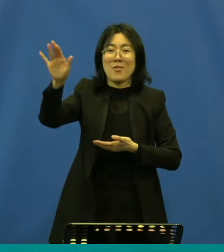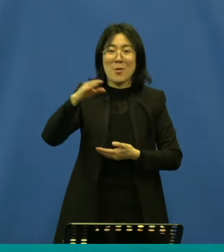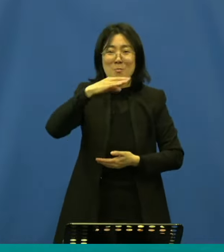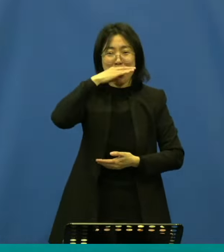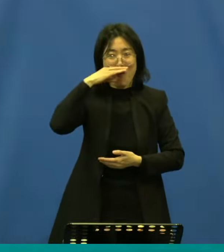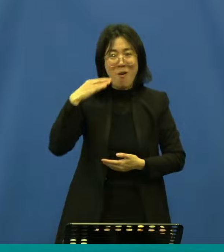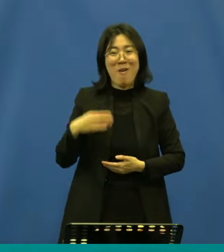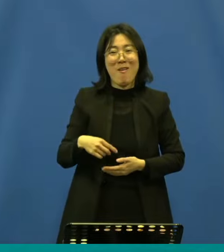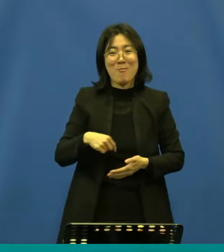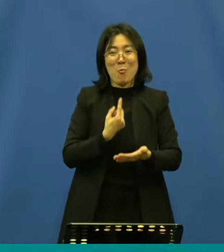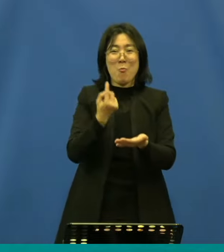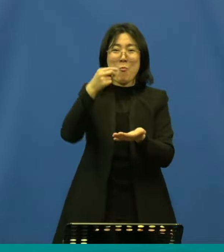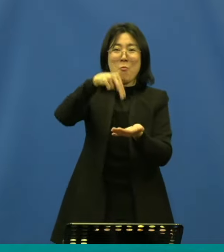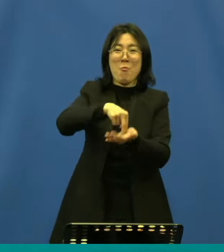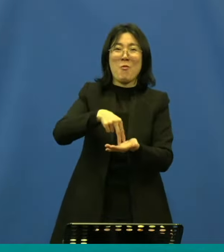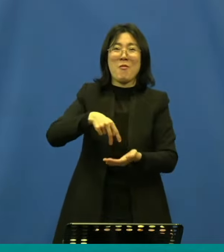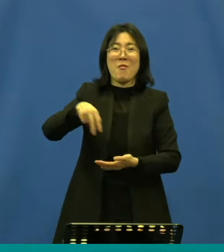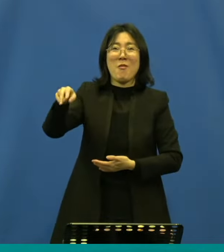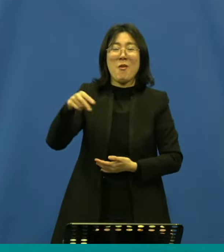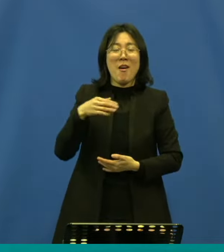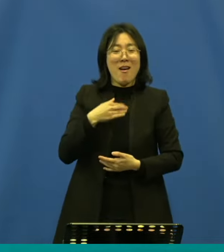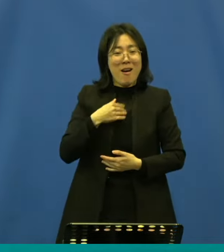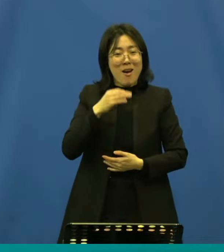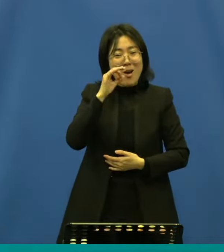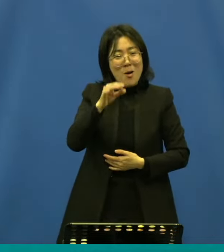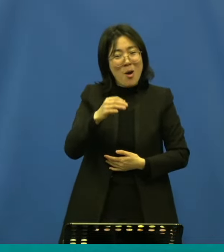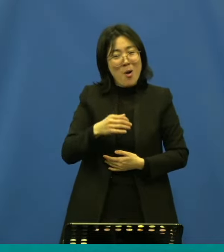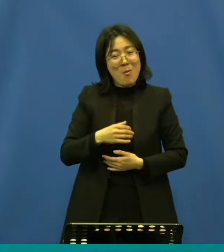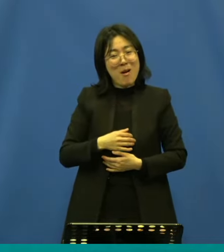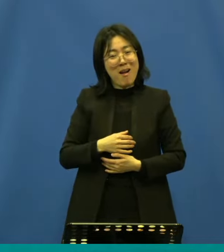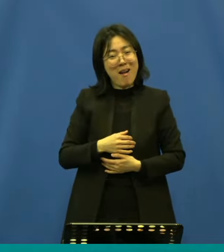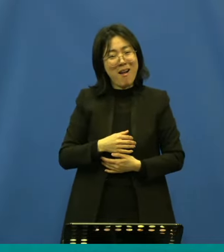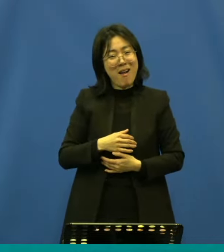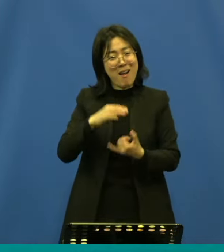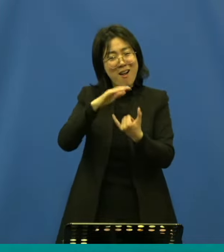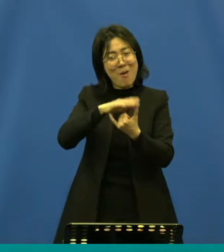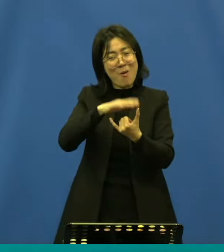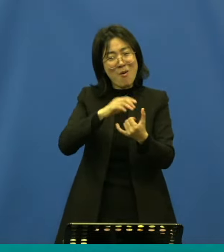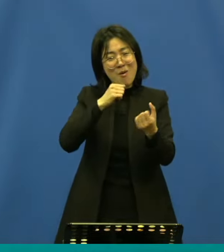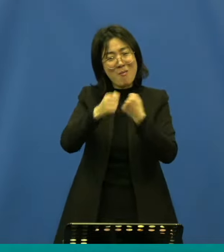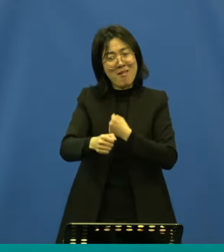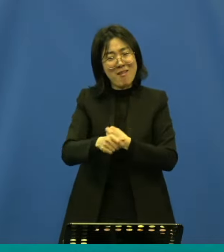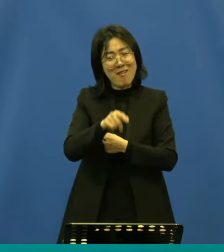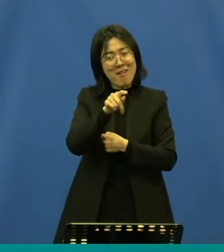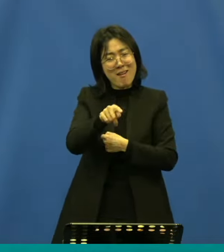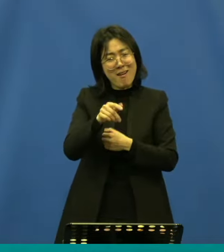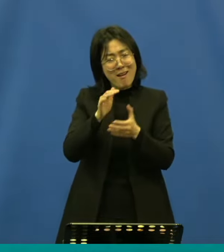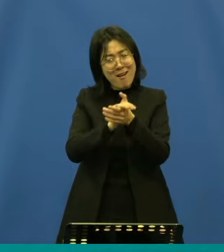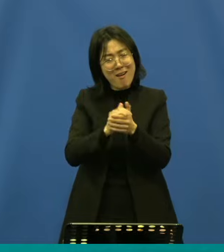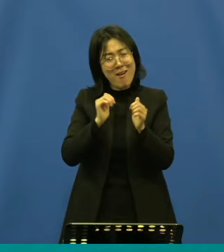내가 이야 막 가슴이 막 뛰더라고요. 그 대통령 시키든지 해야 될 것 같아요.